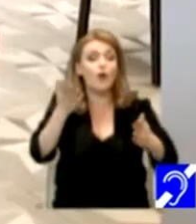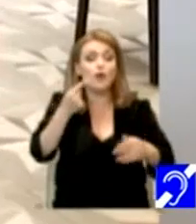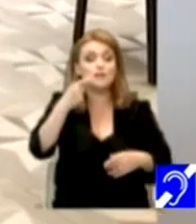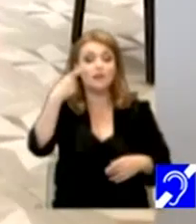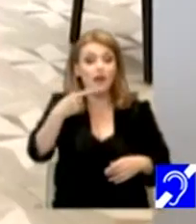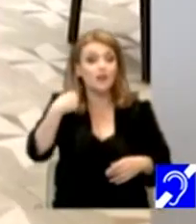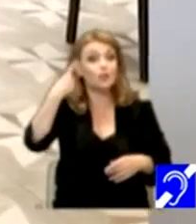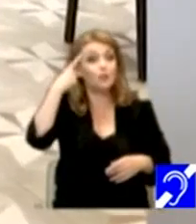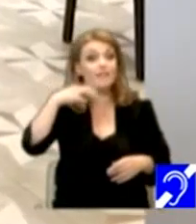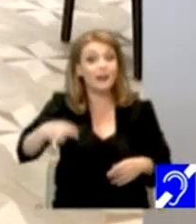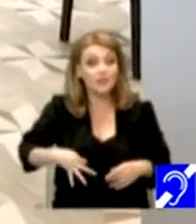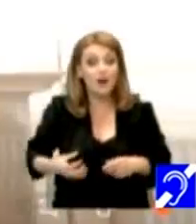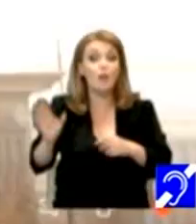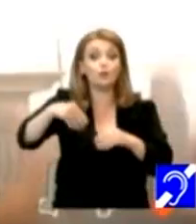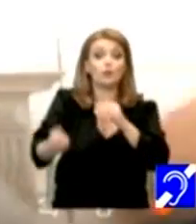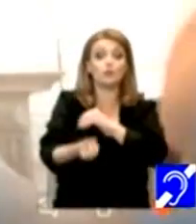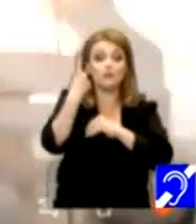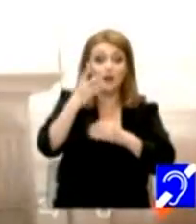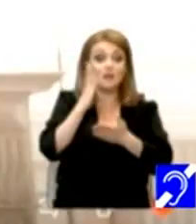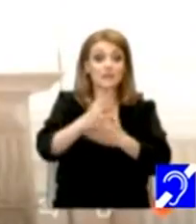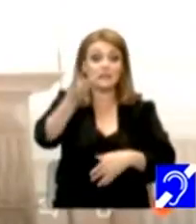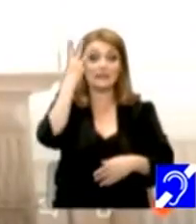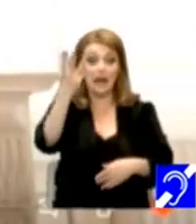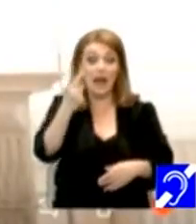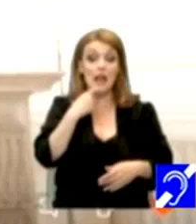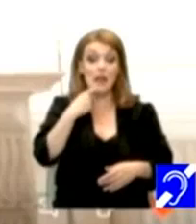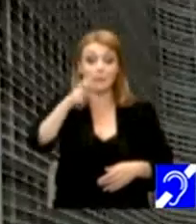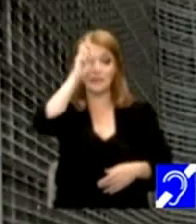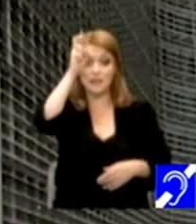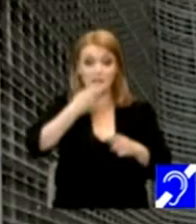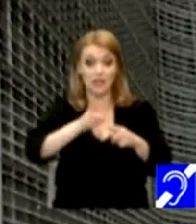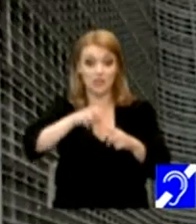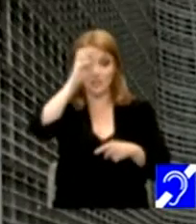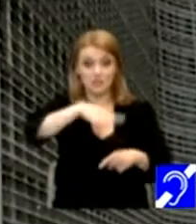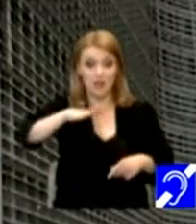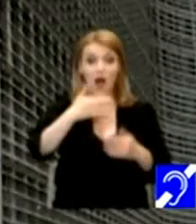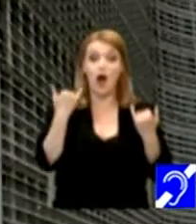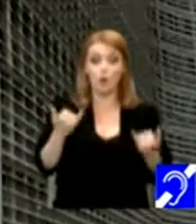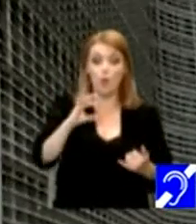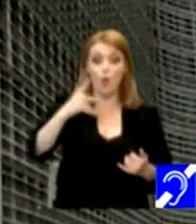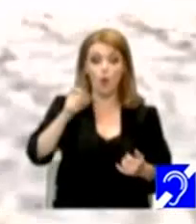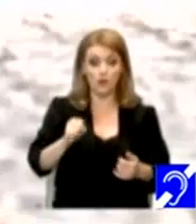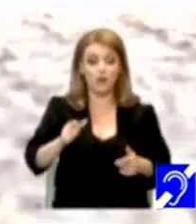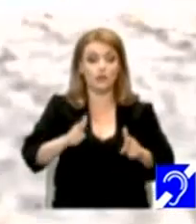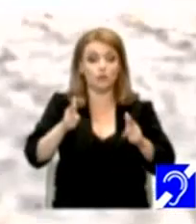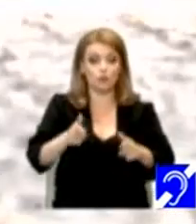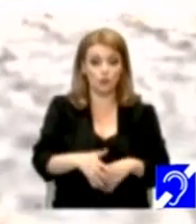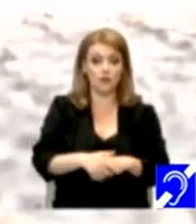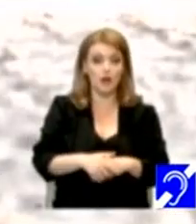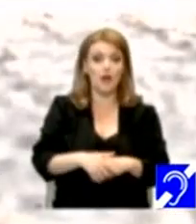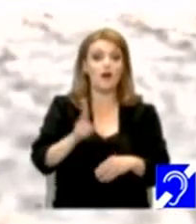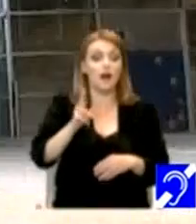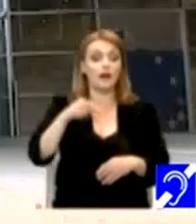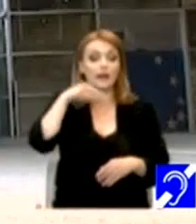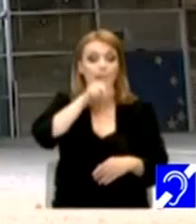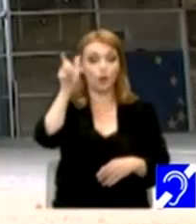se vorbește în franceză. După asta am aflat că există 3 limbi de stat în această țară. Acum, Olga Chilat este angajată în calitate de